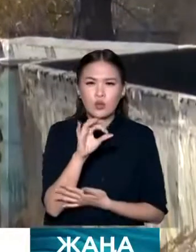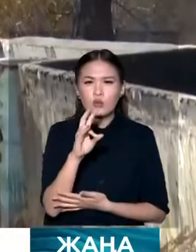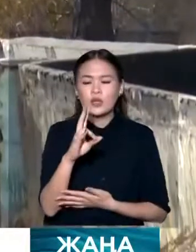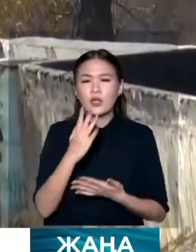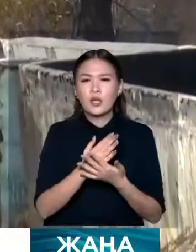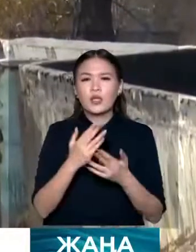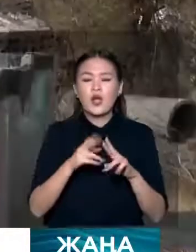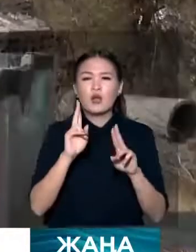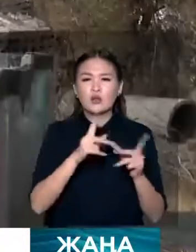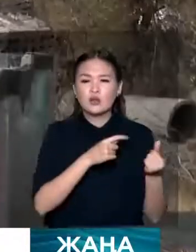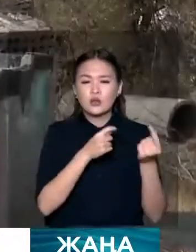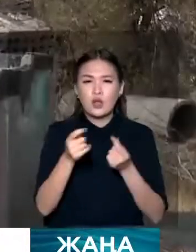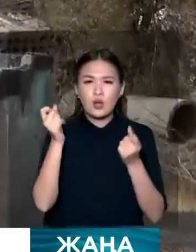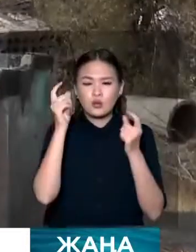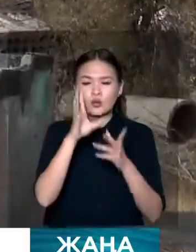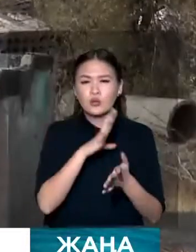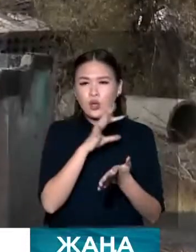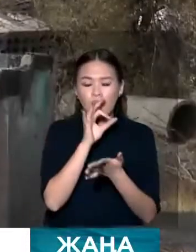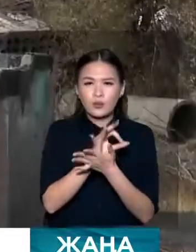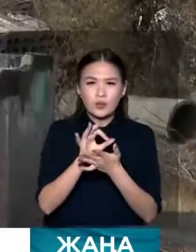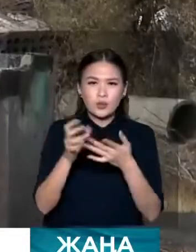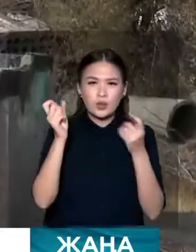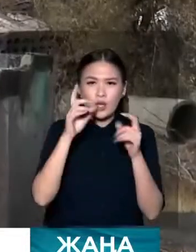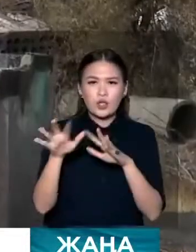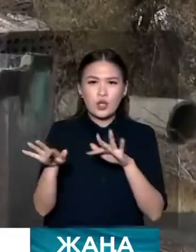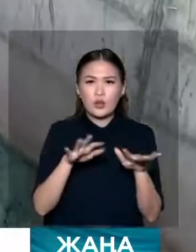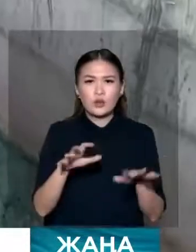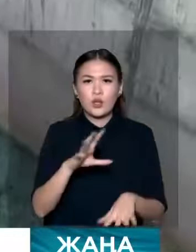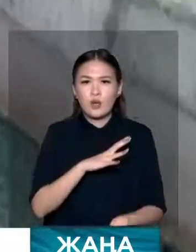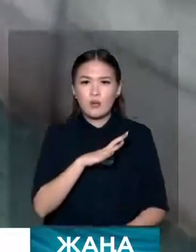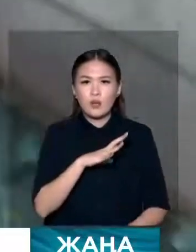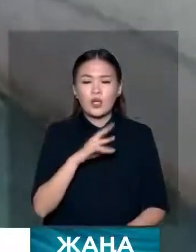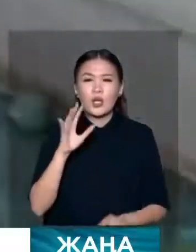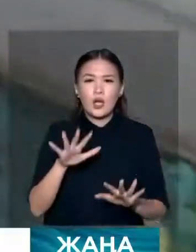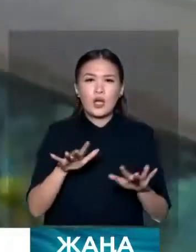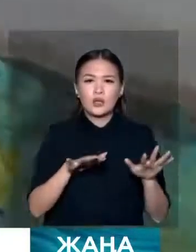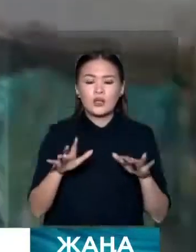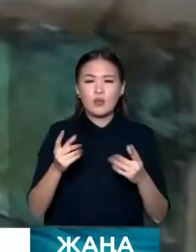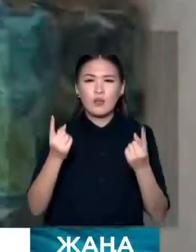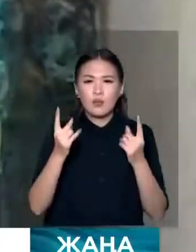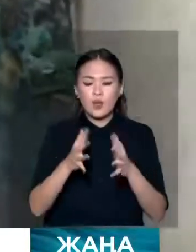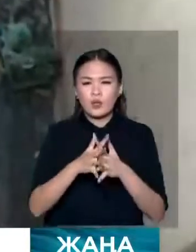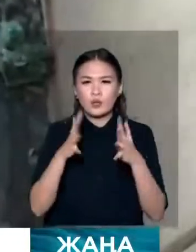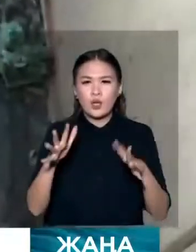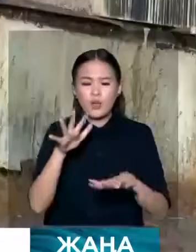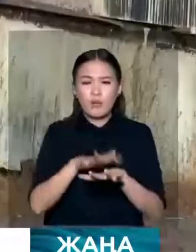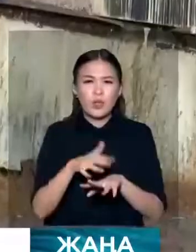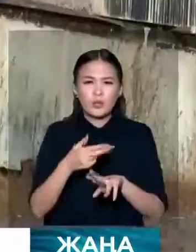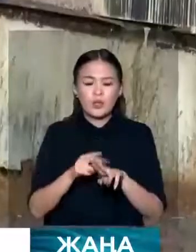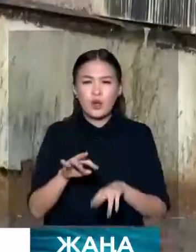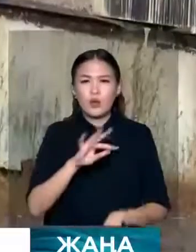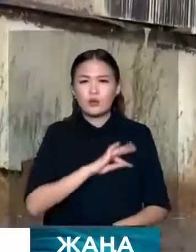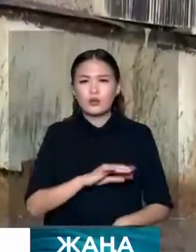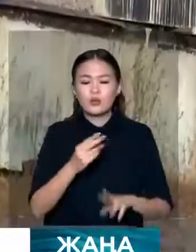жерге кім жеткізді деген сауалдың жауабын іздедік. Шаруа былай болған. Металлургиямен айналысатын ірі компанияның бірі қолдану мерзімі біткен